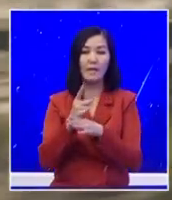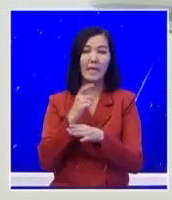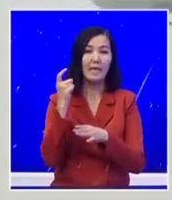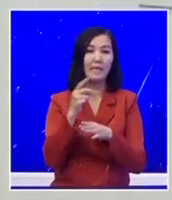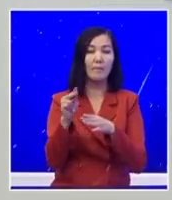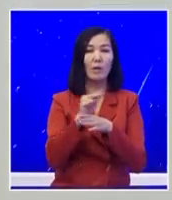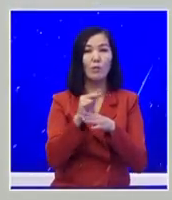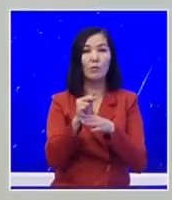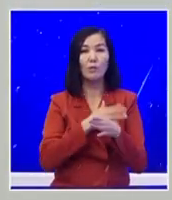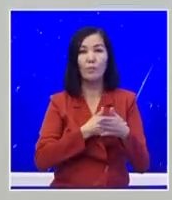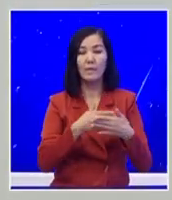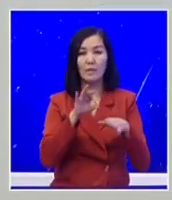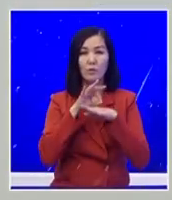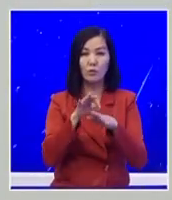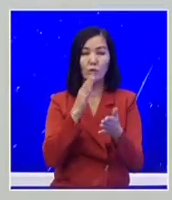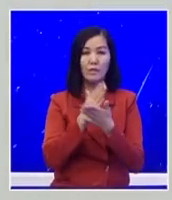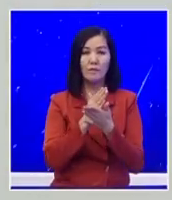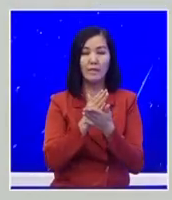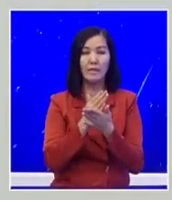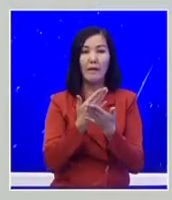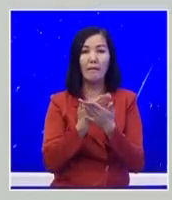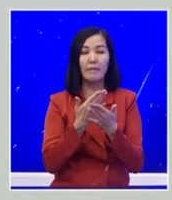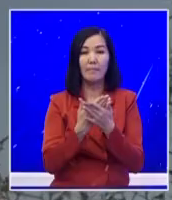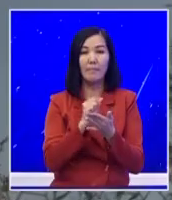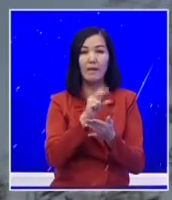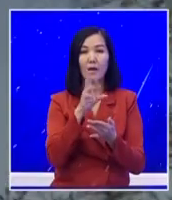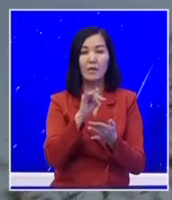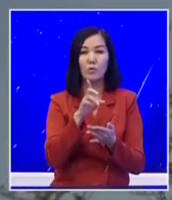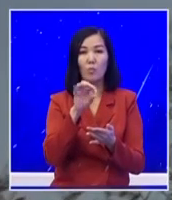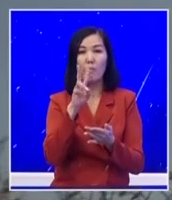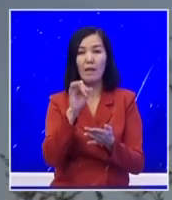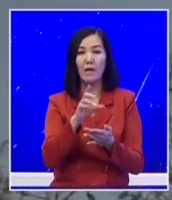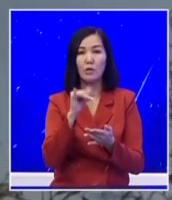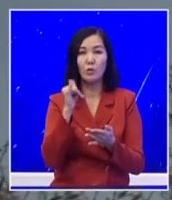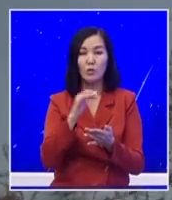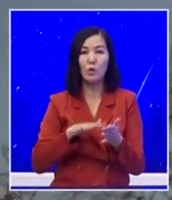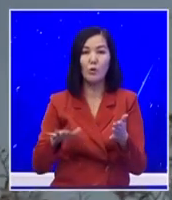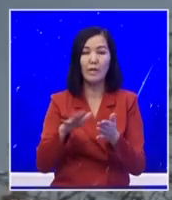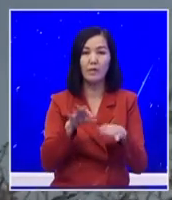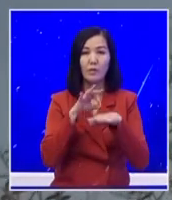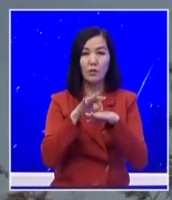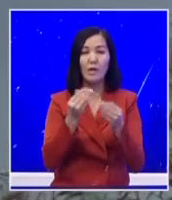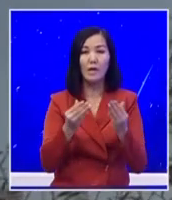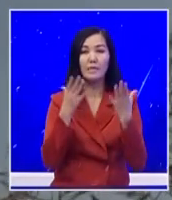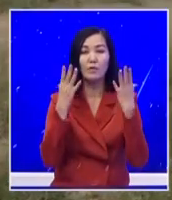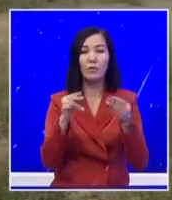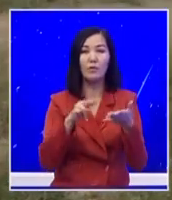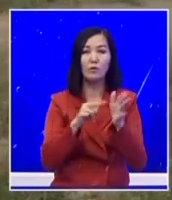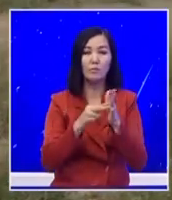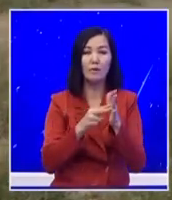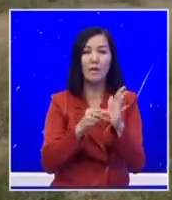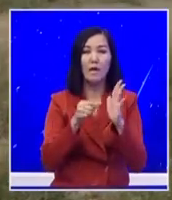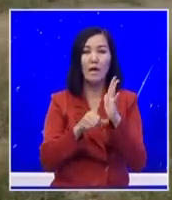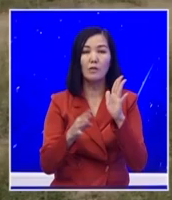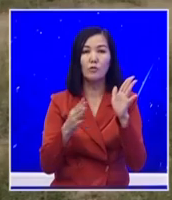жұмыстары да белсенді жүргізіліп жатыр. Дәлірек айтсақ, Ақсу, Балқаш және Ұйғыр аудандарында. Қазіргі таңда жоспарланған